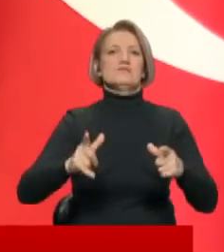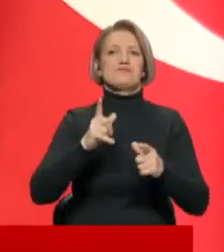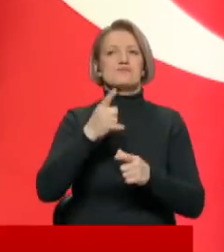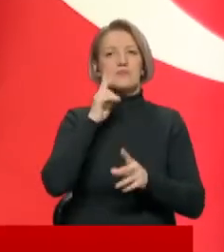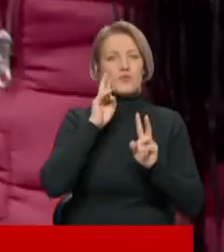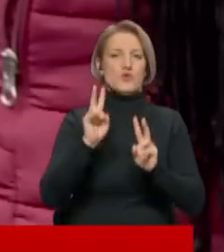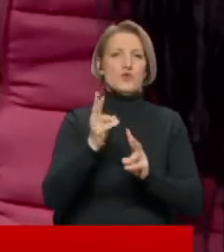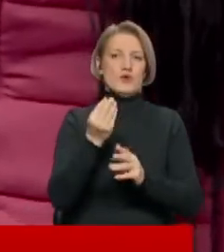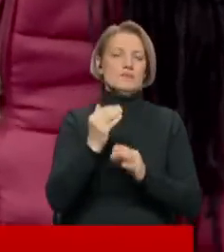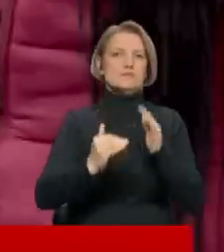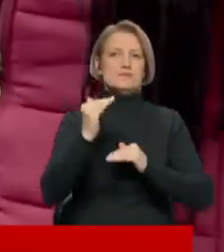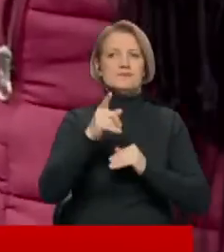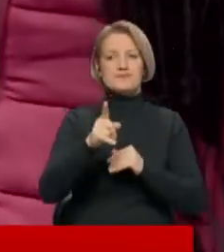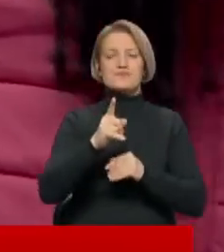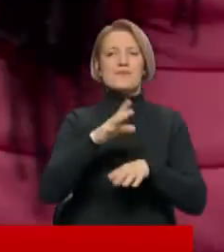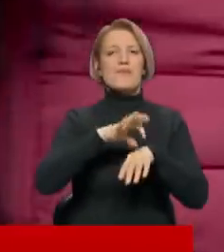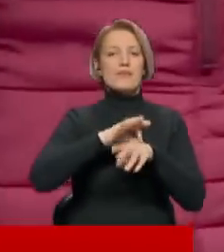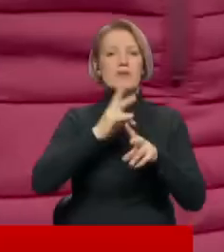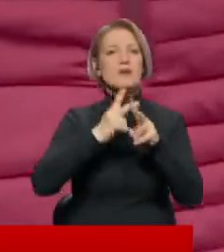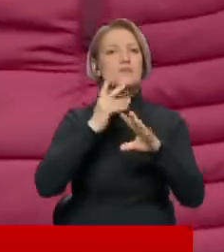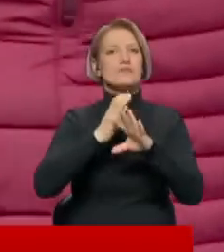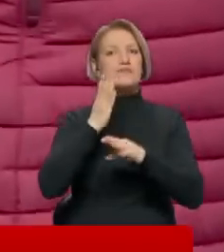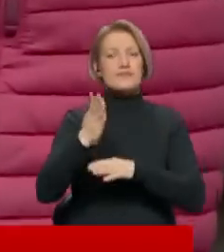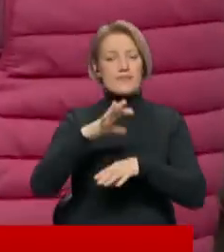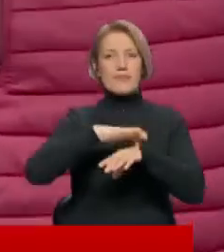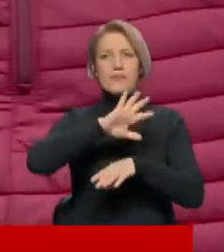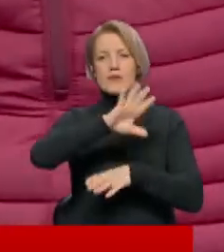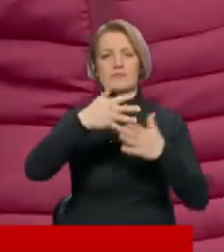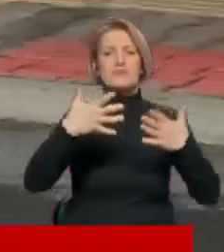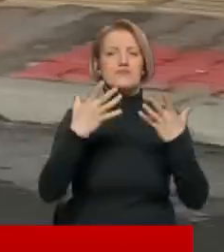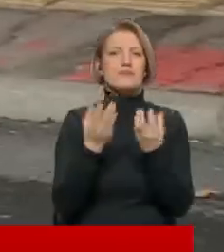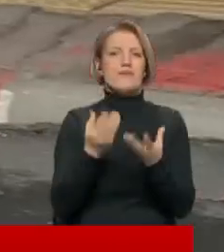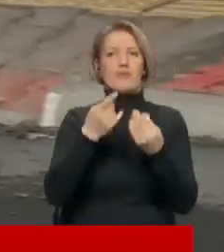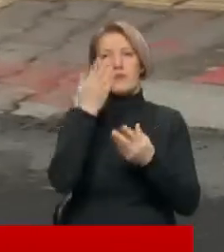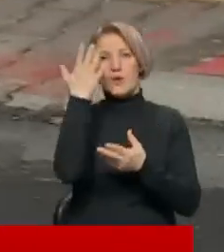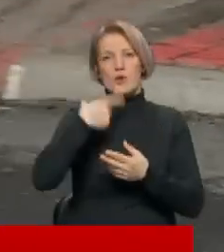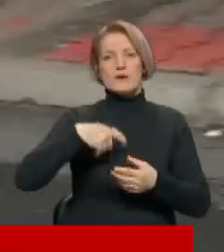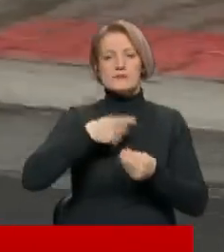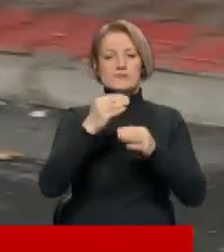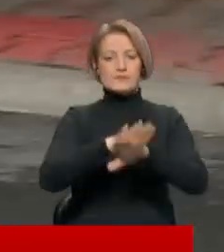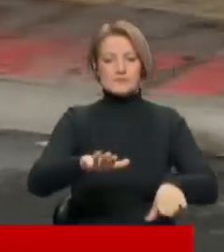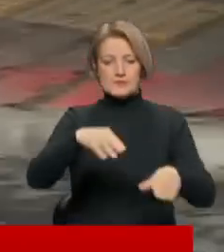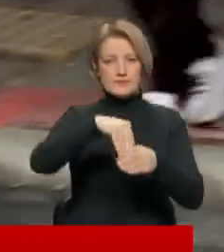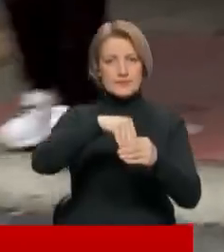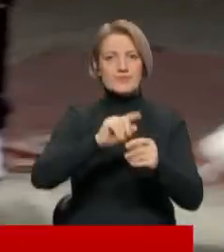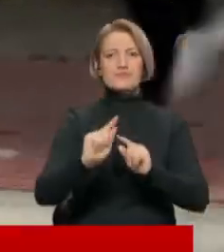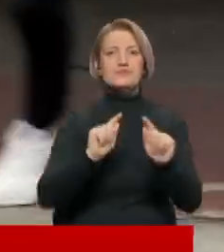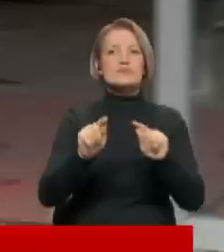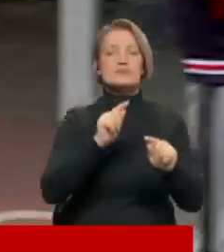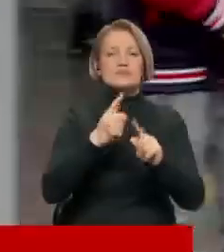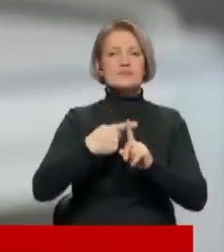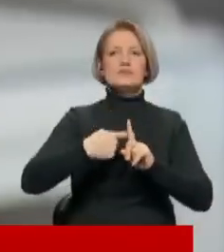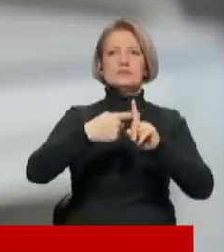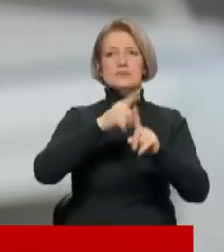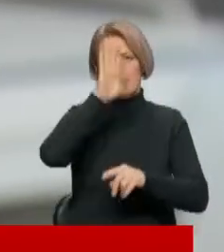görmekteyiz polikliniklerde de acil servislerde de yoğunluk var Özellikle de çocuklar arasında enfeksiyonlarda artış yaşanıyor